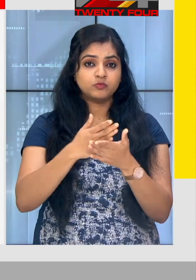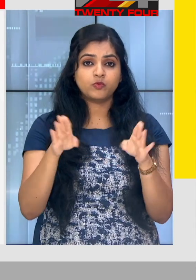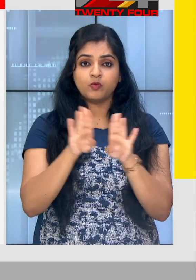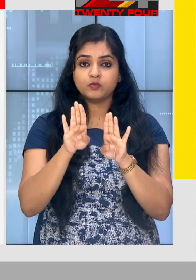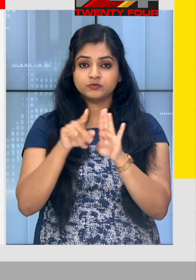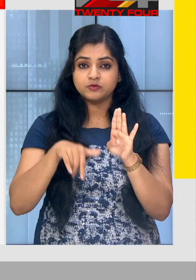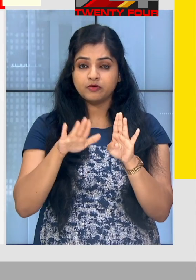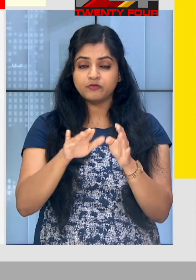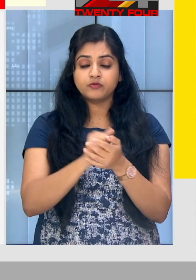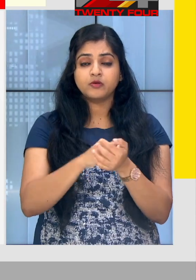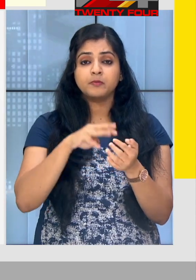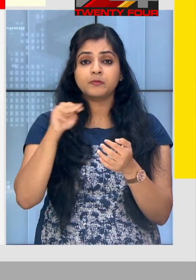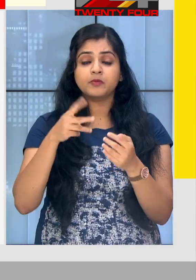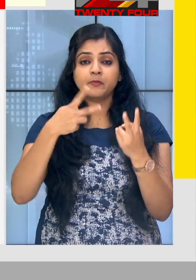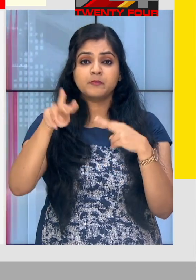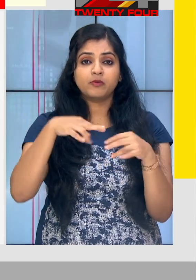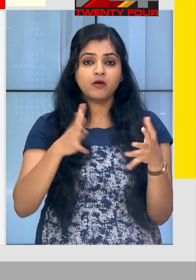ഇപ്പോൾ മാറ്റിയിരിക്കുന്നത്?